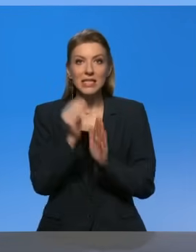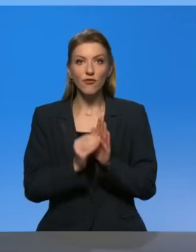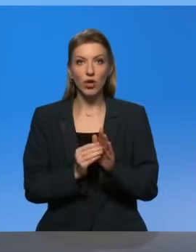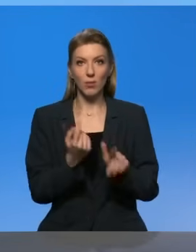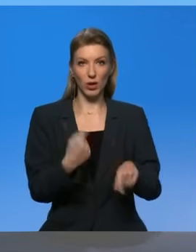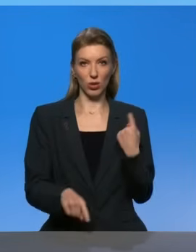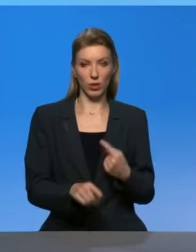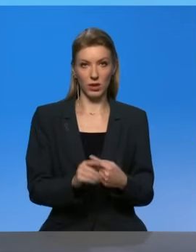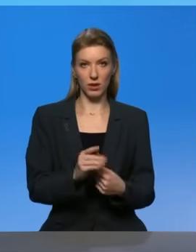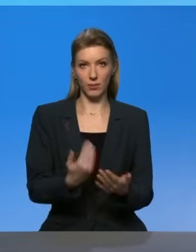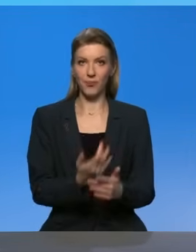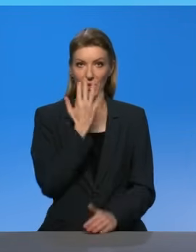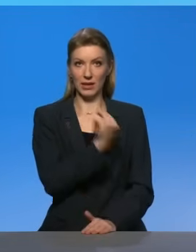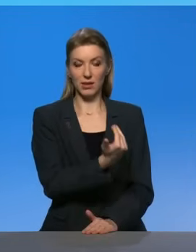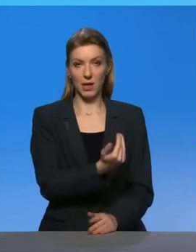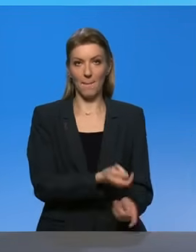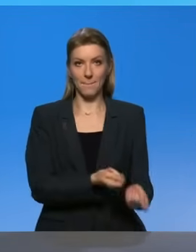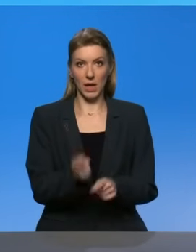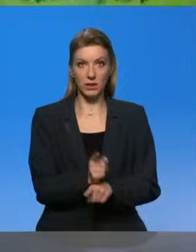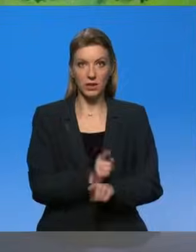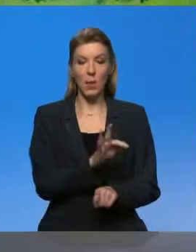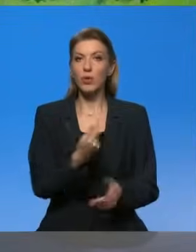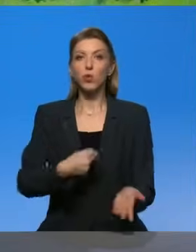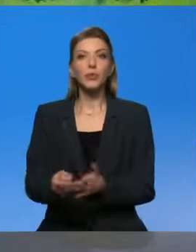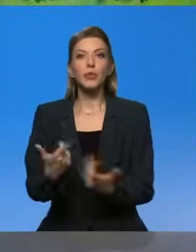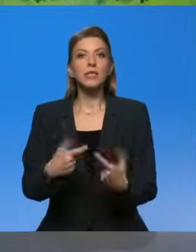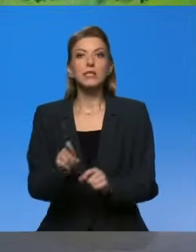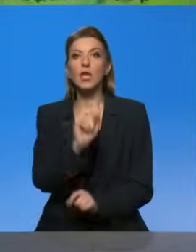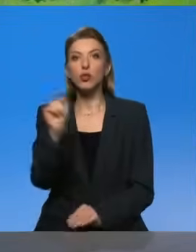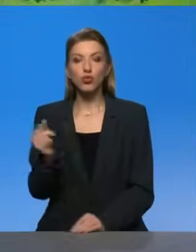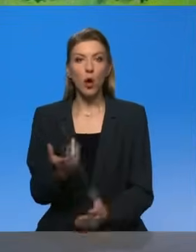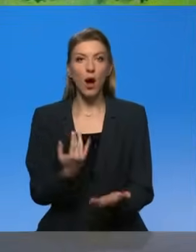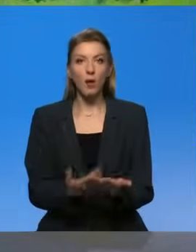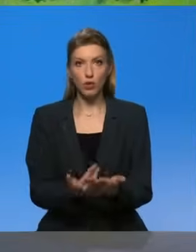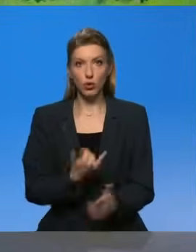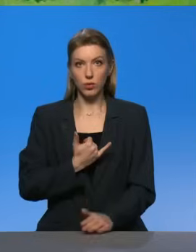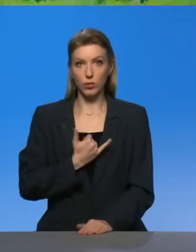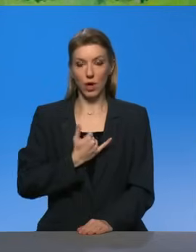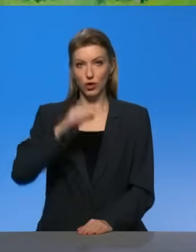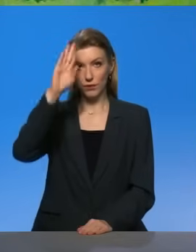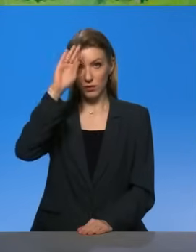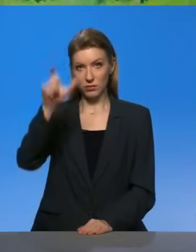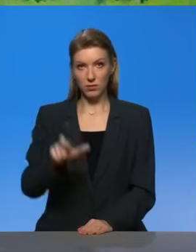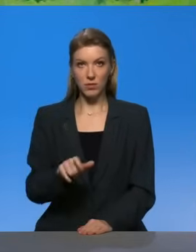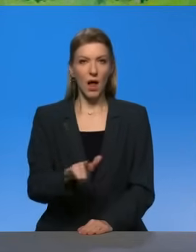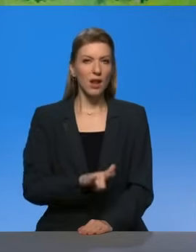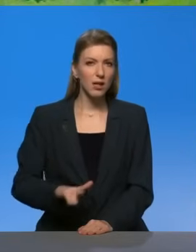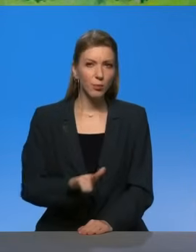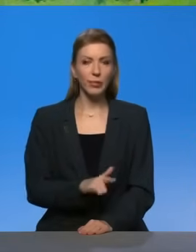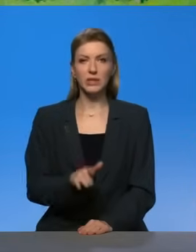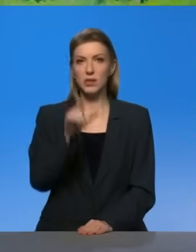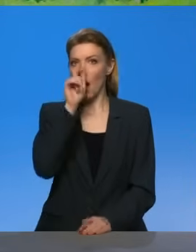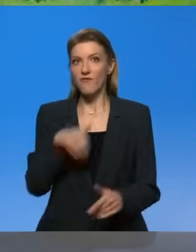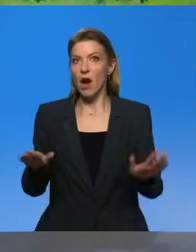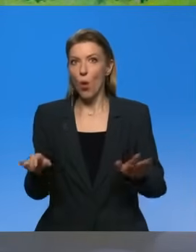где-то, а проблемы вот нашего собеседника в Липецкой области, в Воронежской области и в любой другой области вот